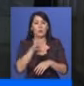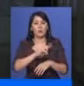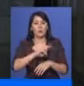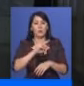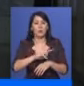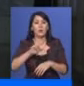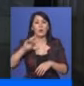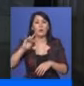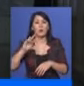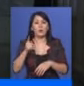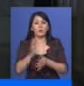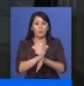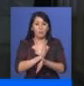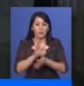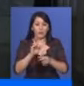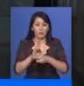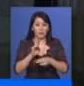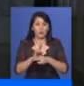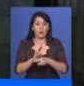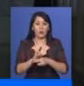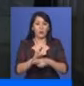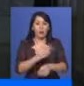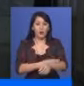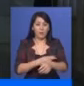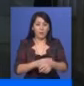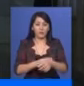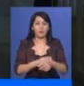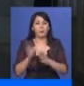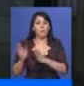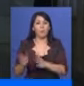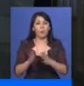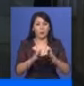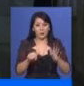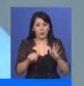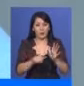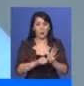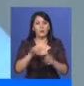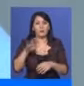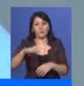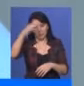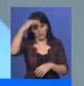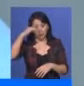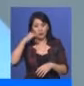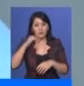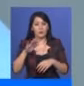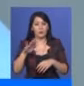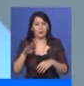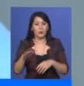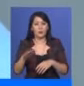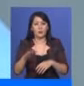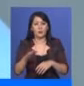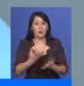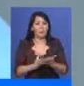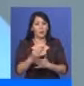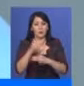істейді. Екіншіден, оқу тегін және жатақханасы бар. Мен 6 баланың әкесімін. Табысым соншалықты мол емес. Балаларымды коммерциялық